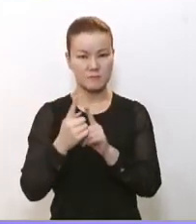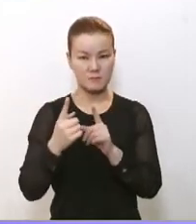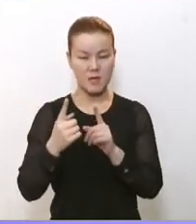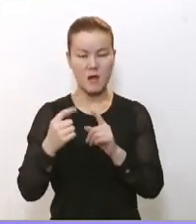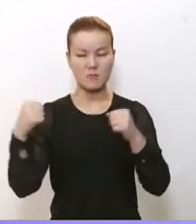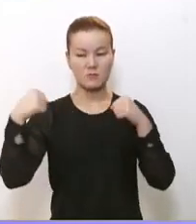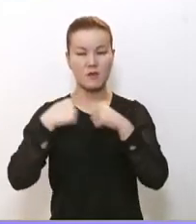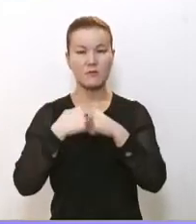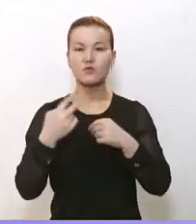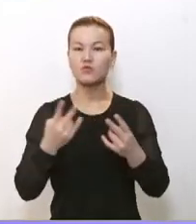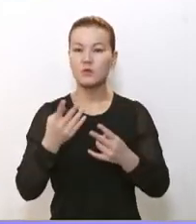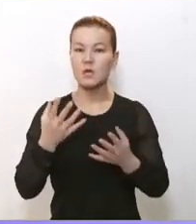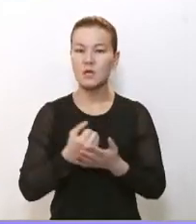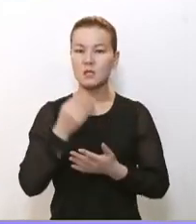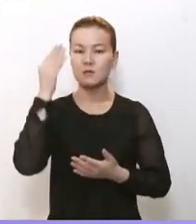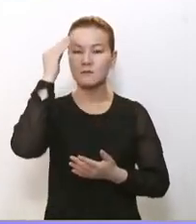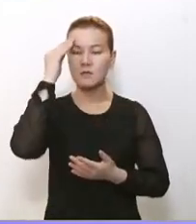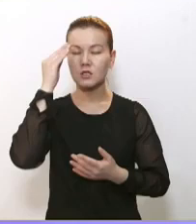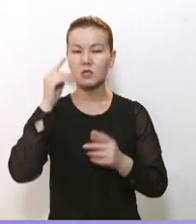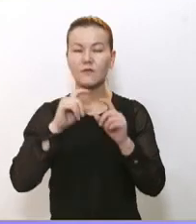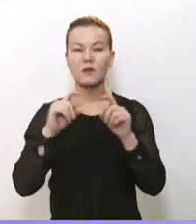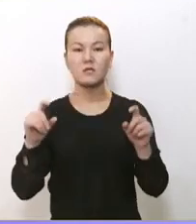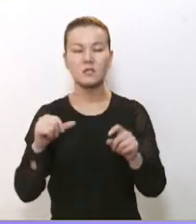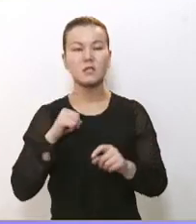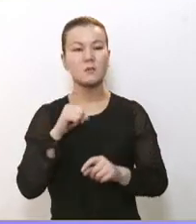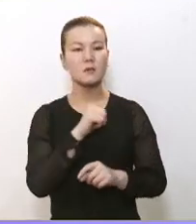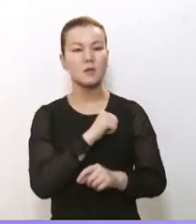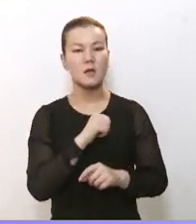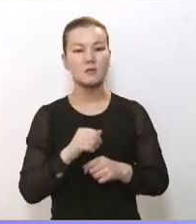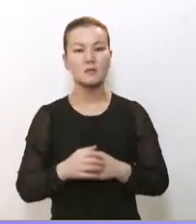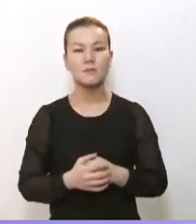найти значение выражения самостоятельно.